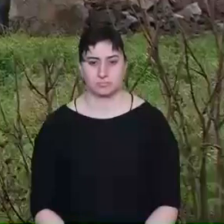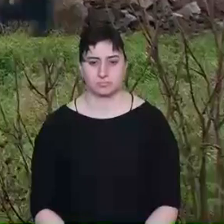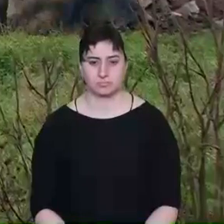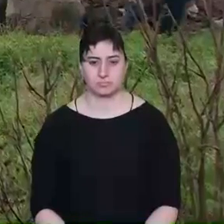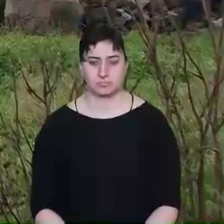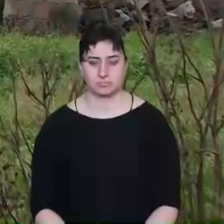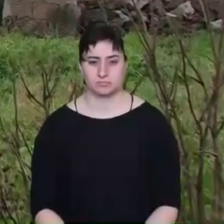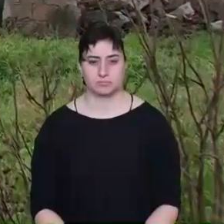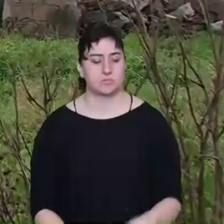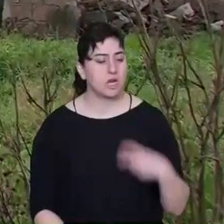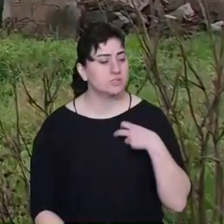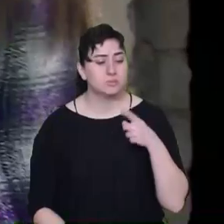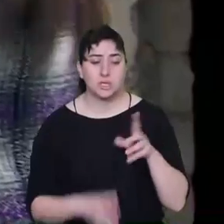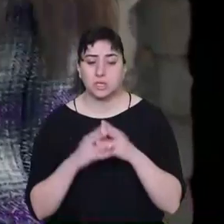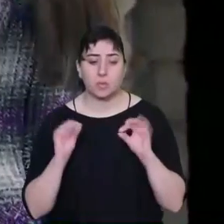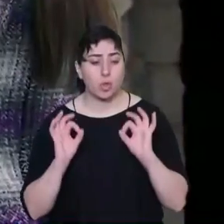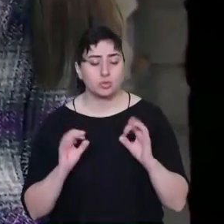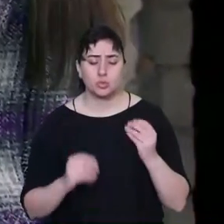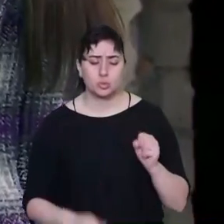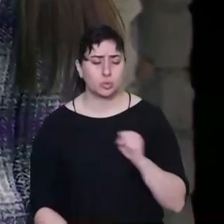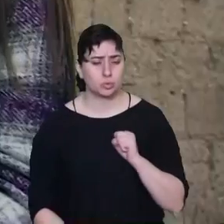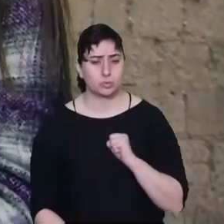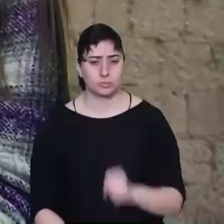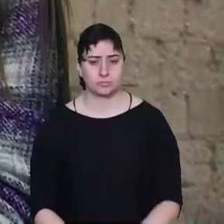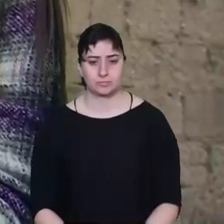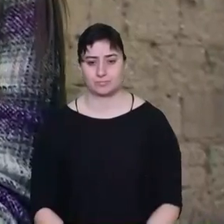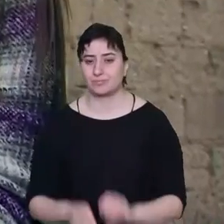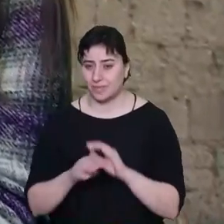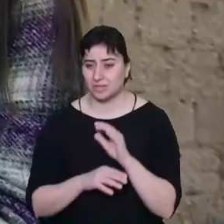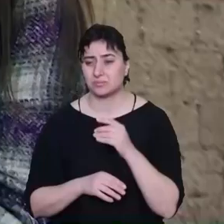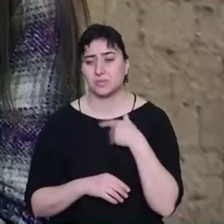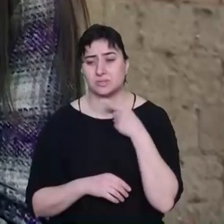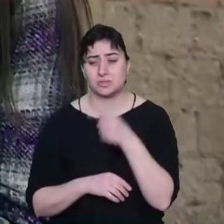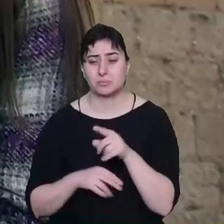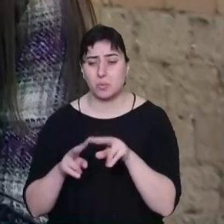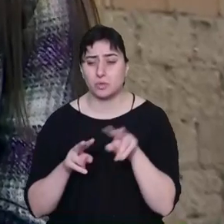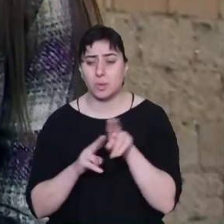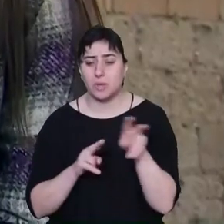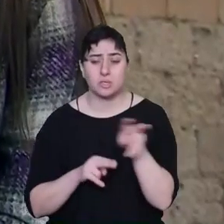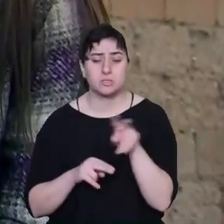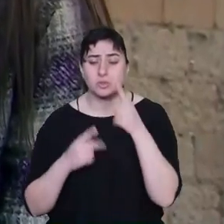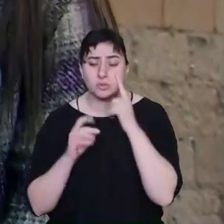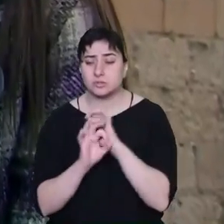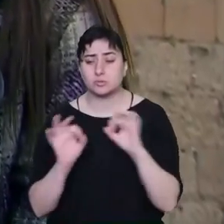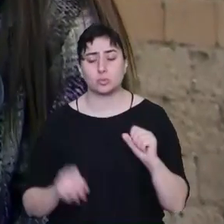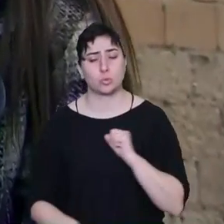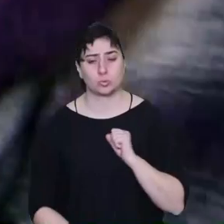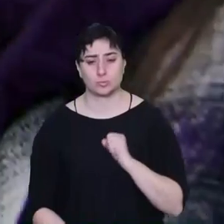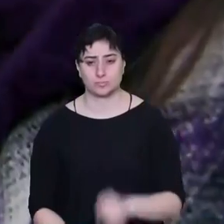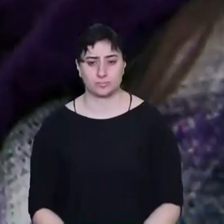Adamlar hemen tüydüler. Aşkım seni kaybedeceğim diye o kadar çok korktum ki. Hayatım ben de senin ve Mahmut Kemal'i bir daha göremeyeceğim için çok